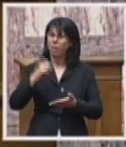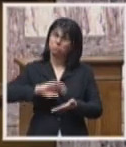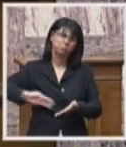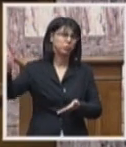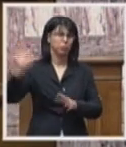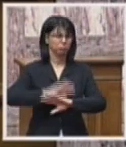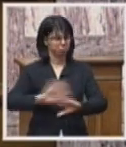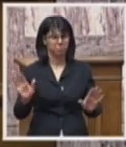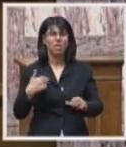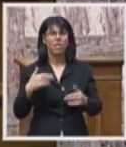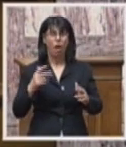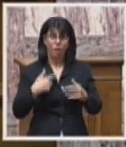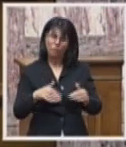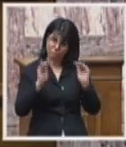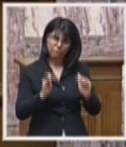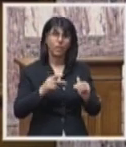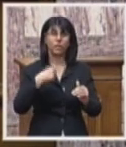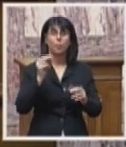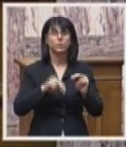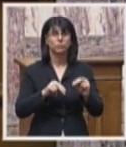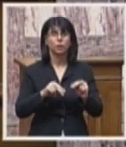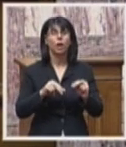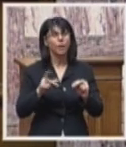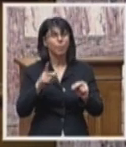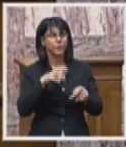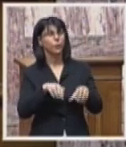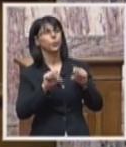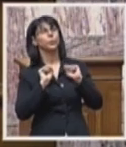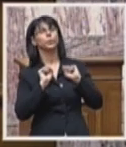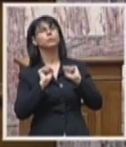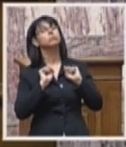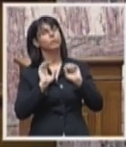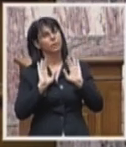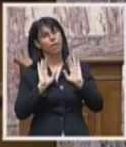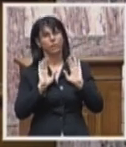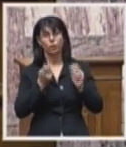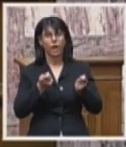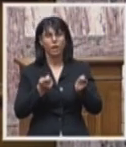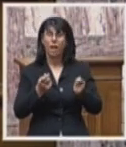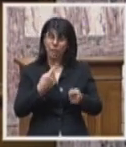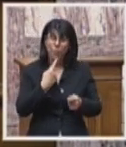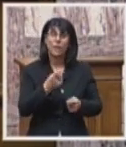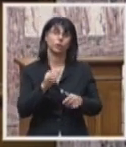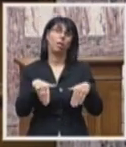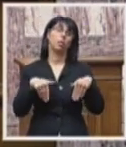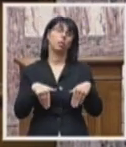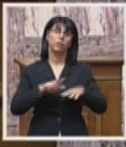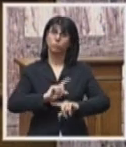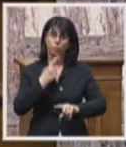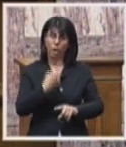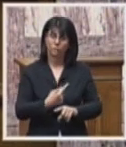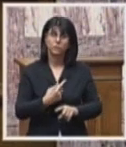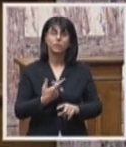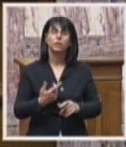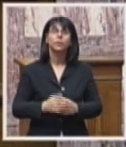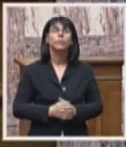πίσω. Μην λέτε ότι μιλάω για τη γλώσσα των πιστωτών. Και κάνουμε διαπραγμάτευση κάθε μέρα. Όμως θέλω να πω κάτι άλλο για τους πιστωτές.